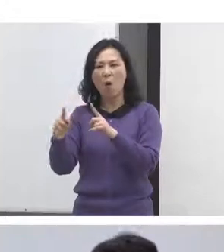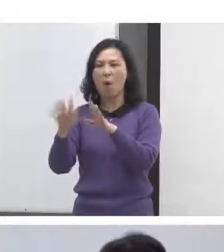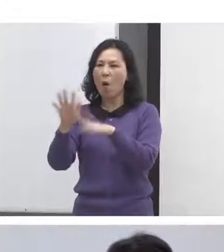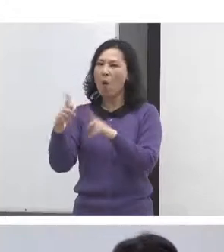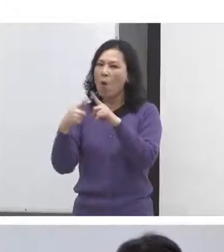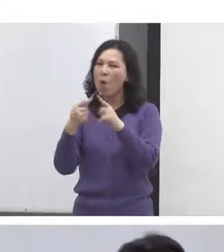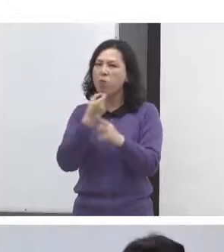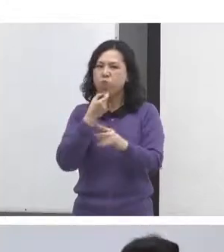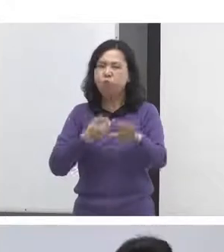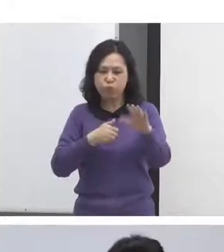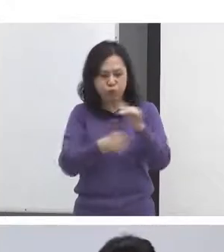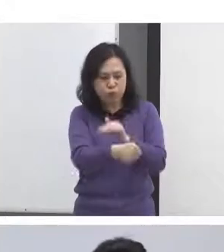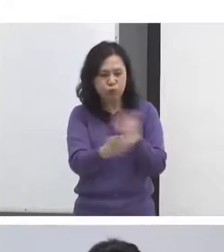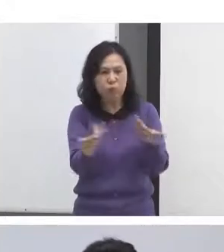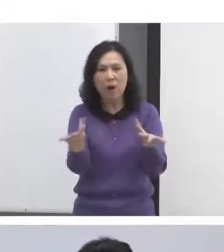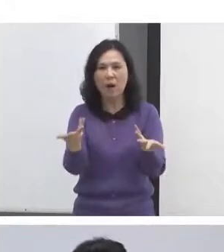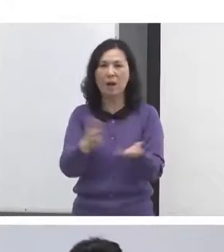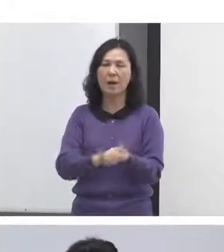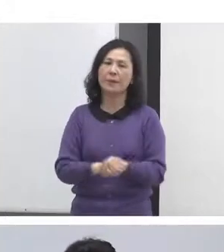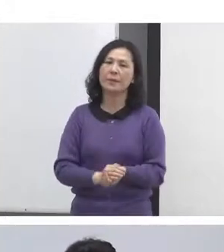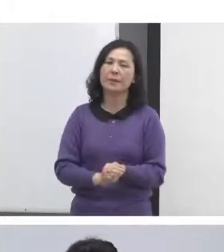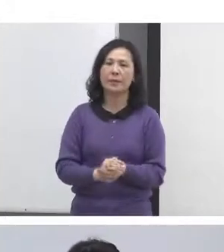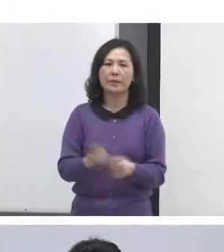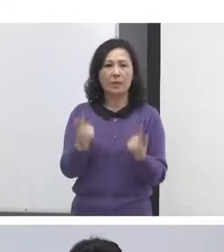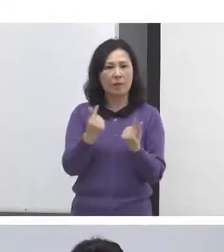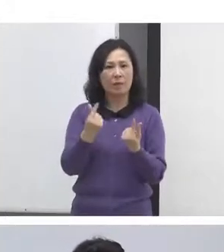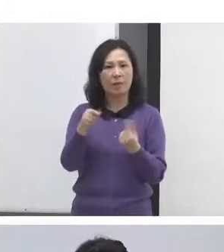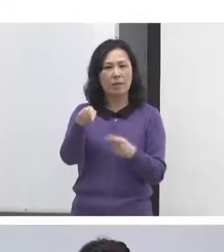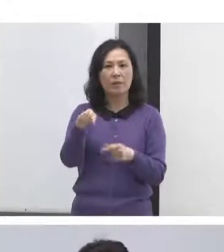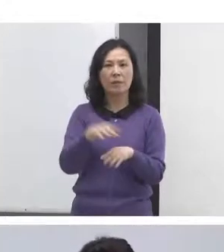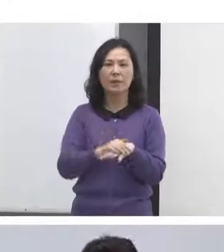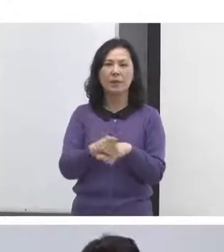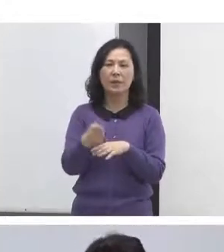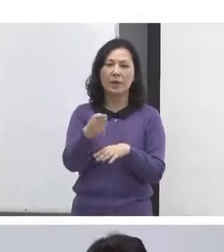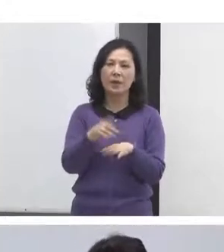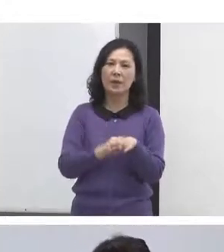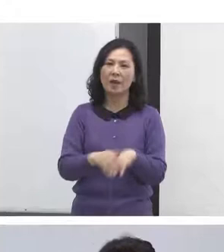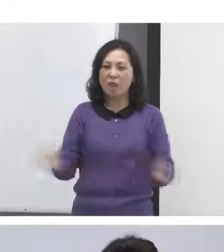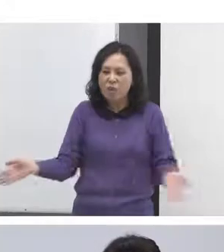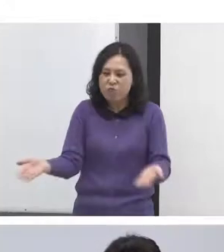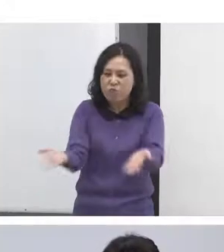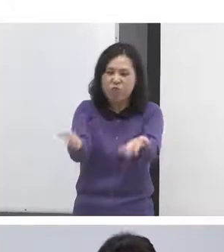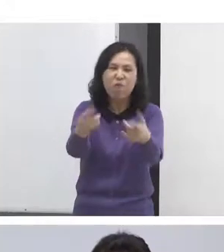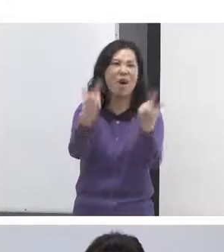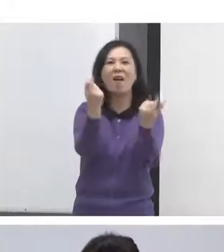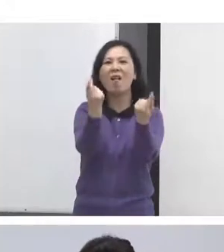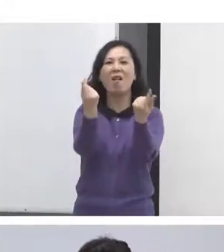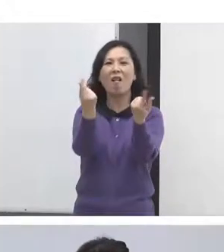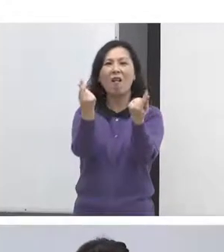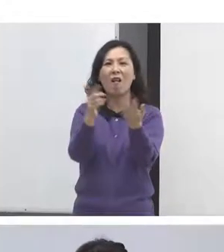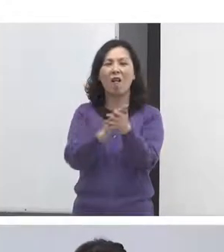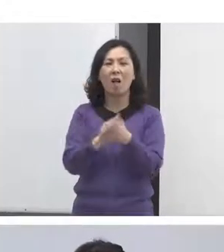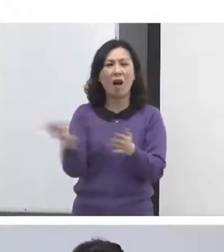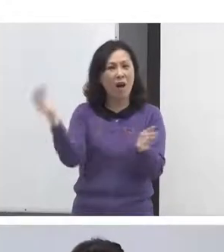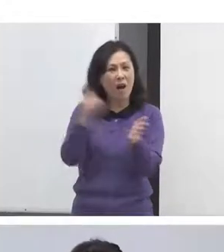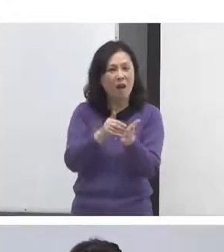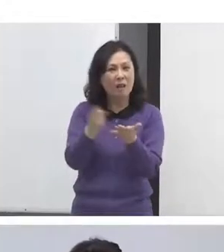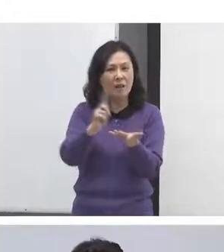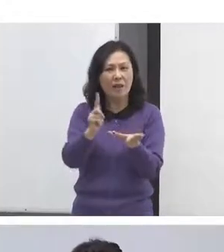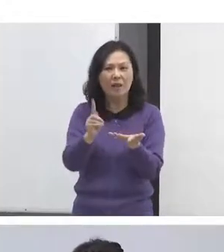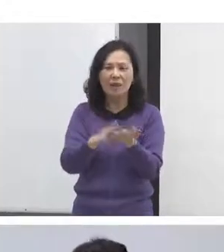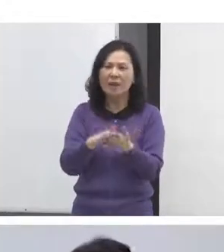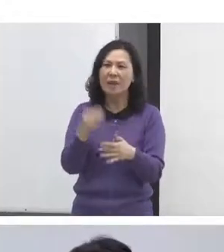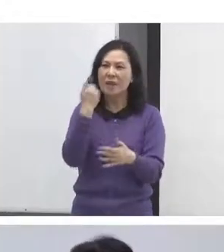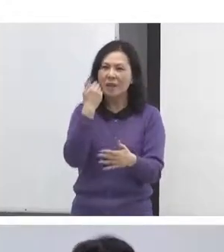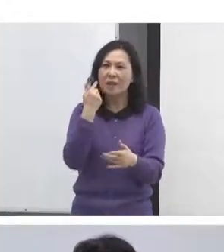里面出现了一些脏字的，比如说 crowd herding， 就是有点像是赶牛赶羊，就是。 就是说到底 你怎么样大家才愿意